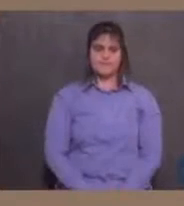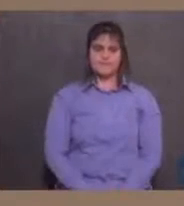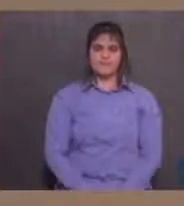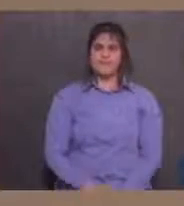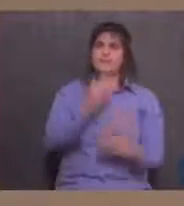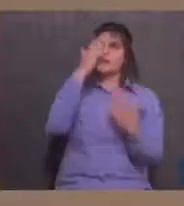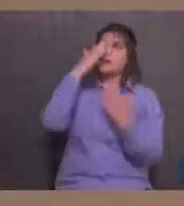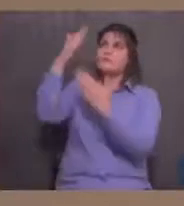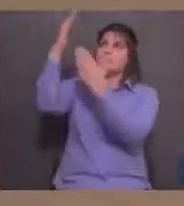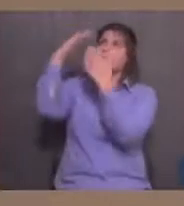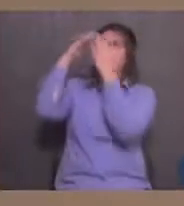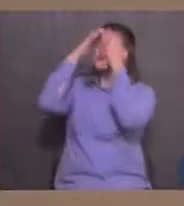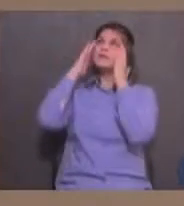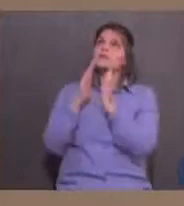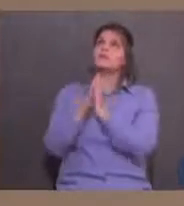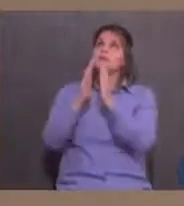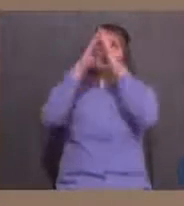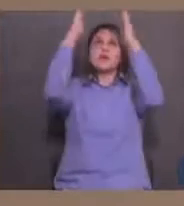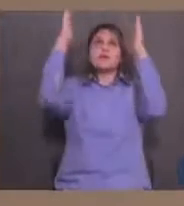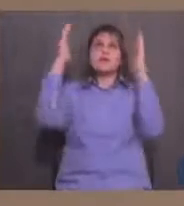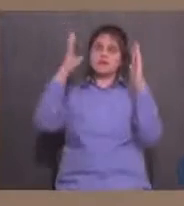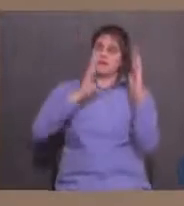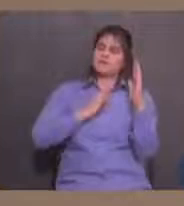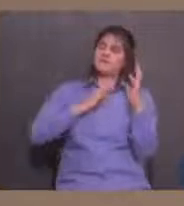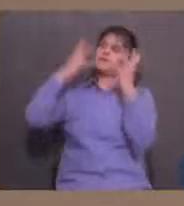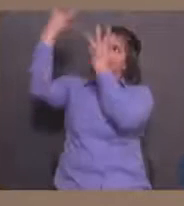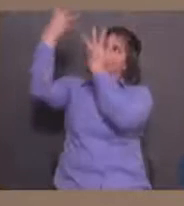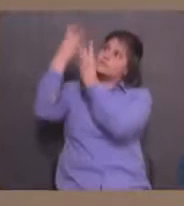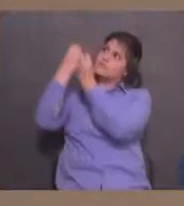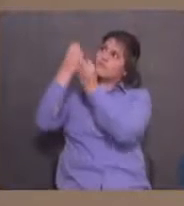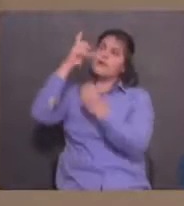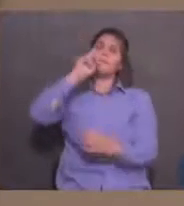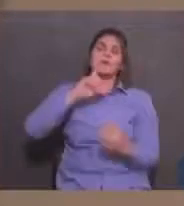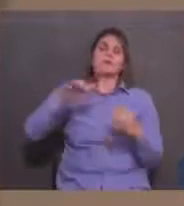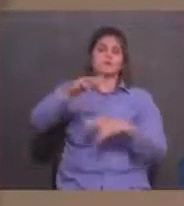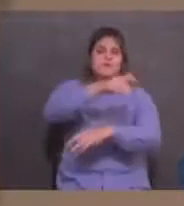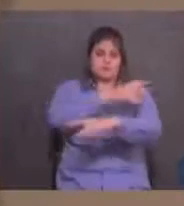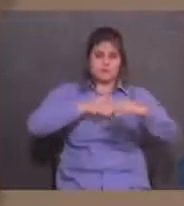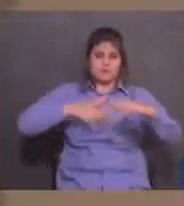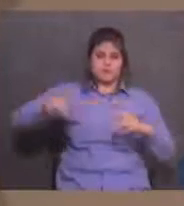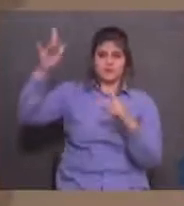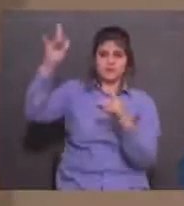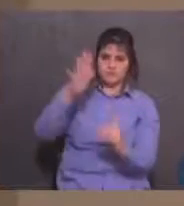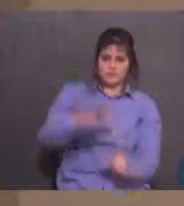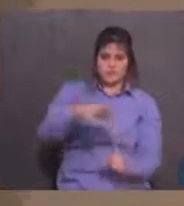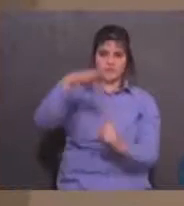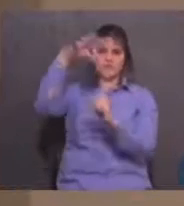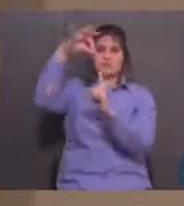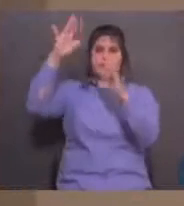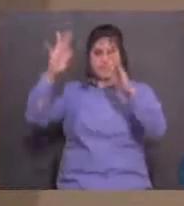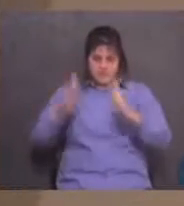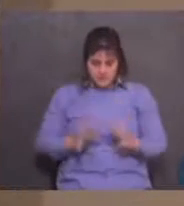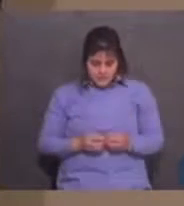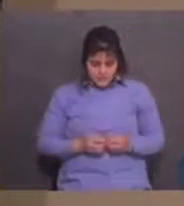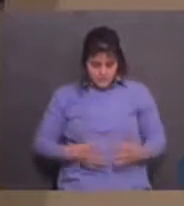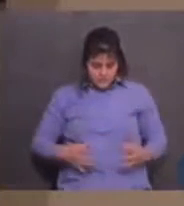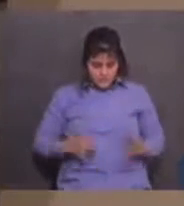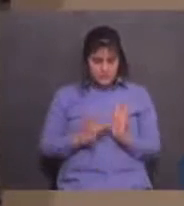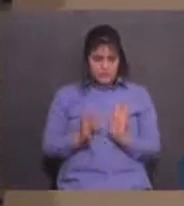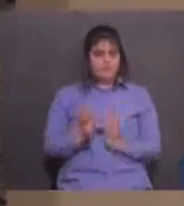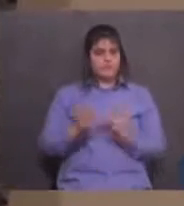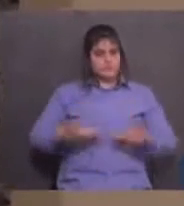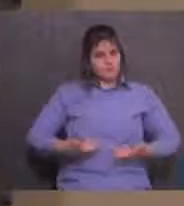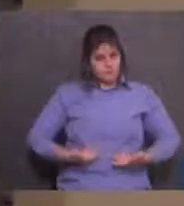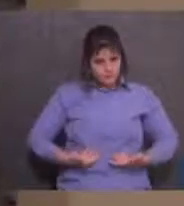Ave Maria, piena di grazia, il Signore è con te. Tu sei benedetta fra le donne e benedetto è il frutto del